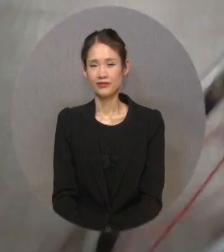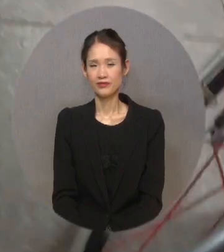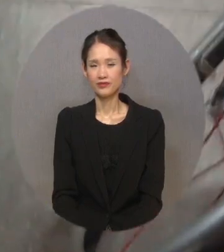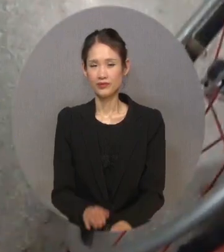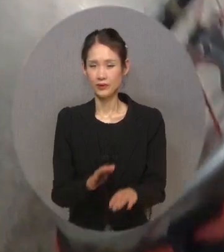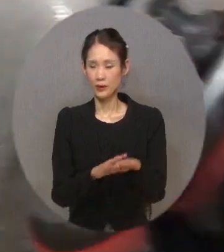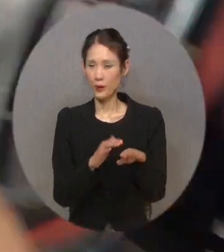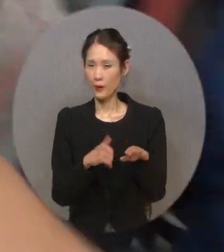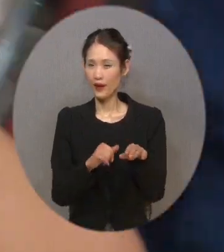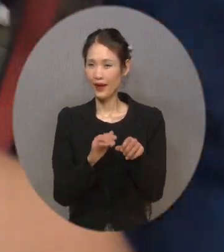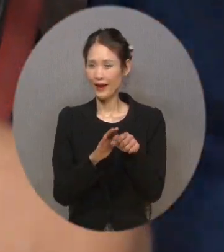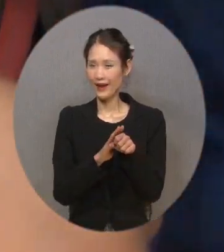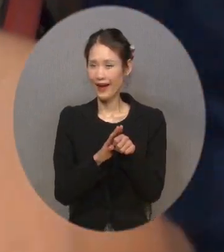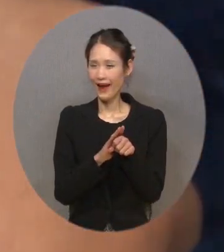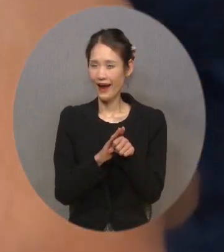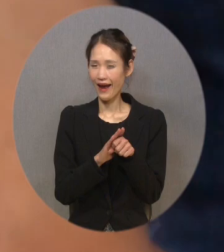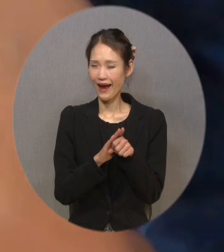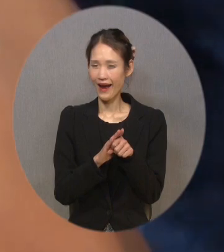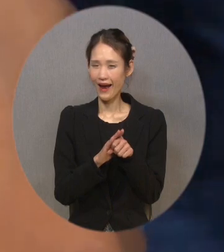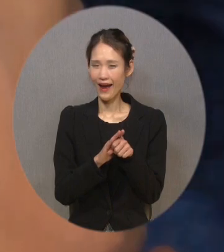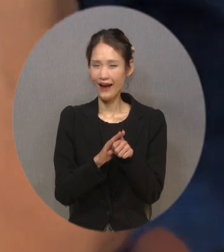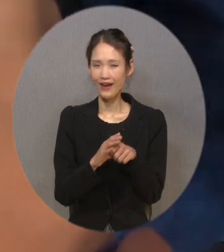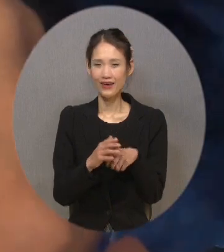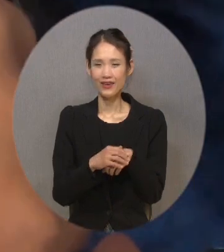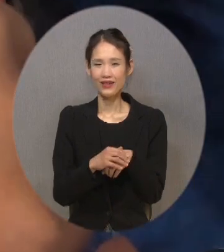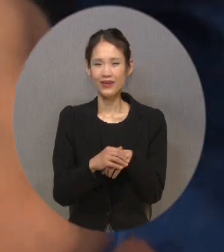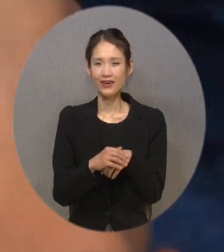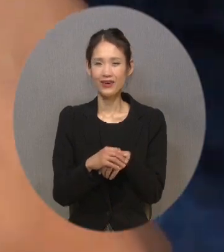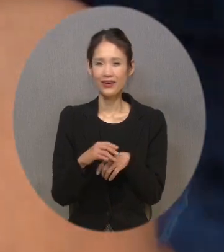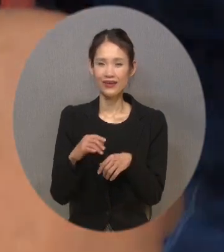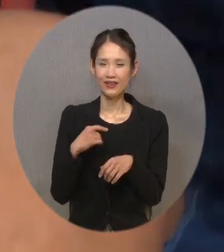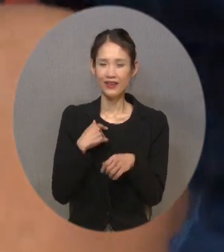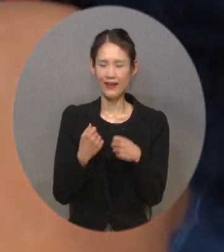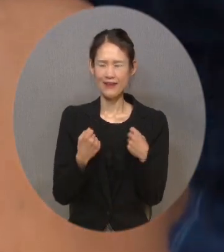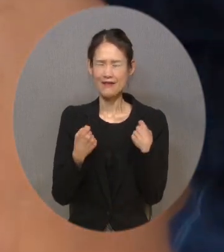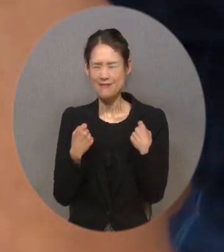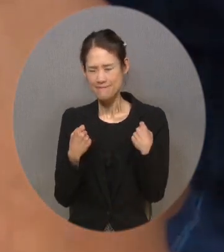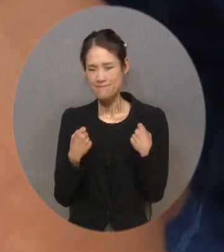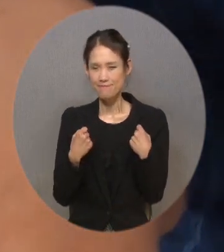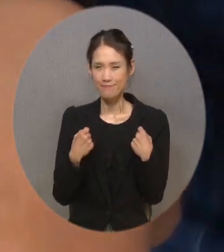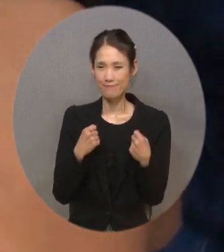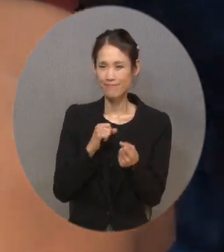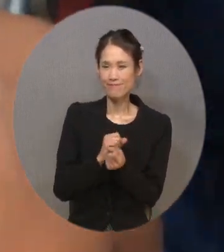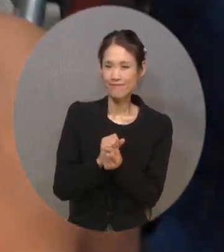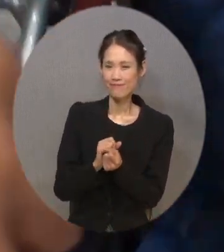사랑이 너무 어, 지긋해. 바이러스인데요. 에너지. 어, 에너지 바이러스.